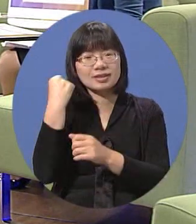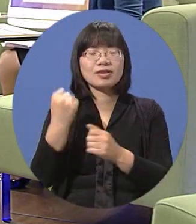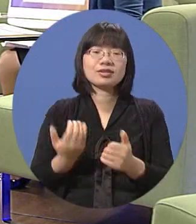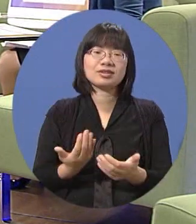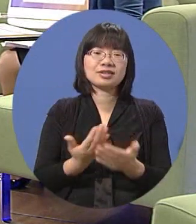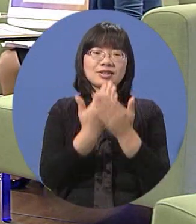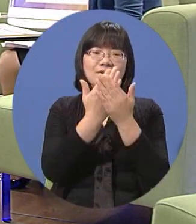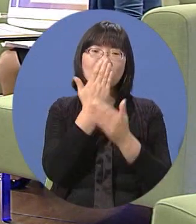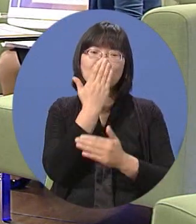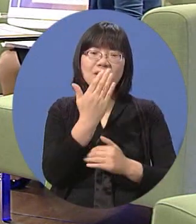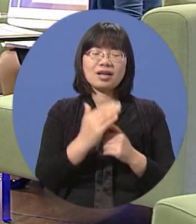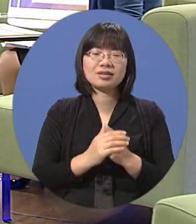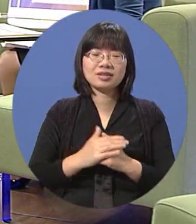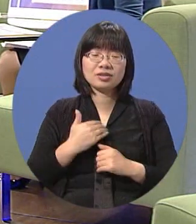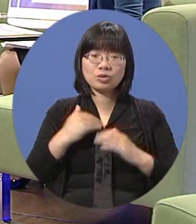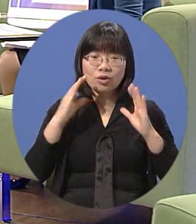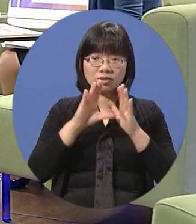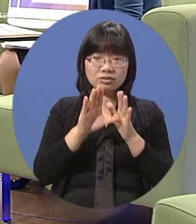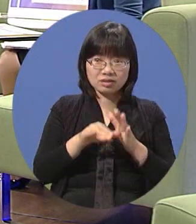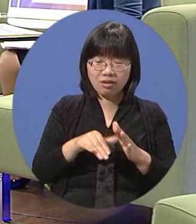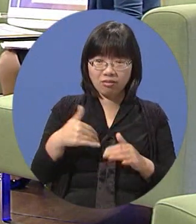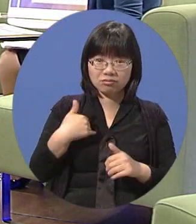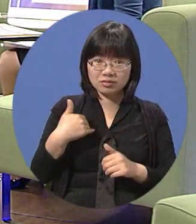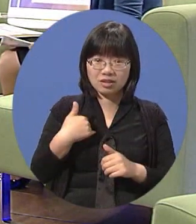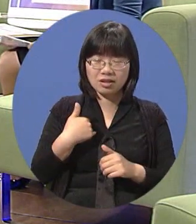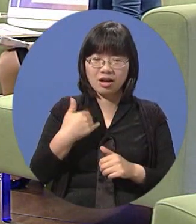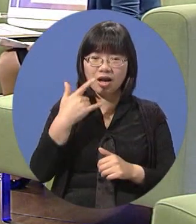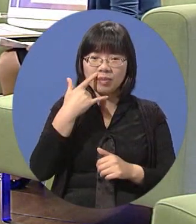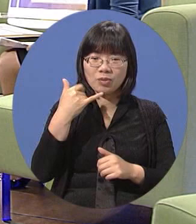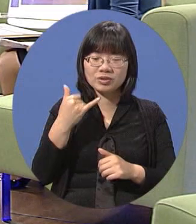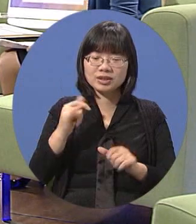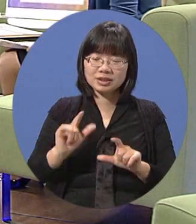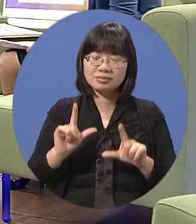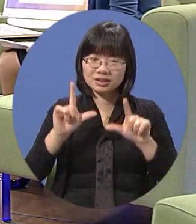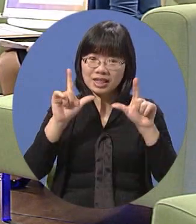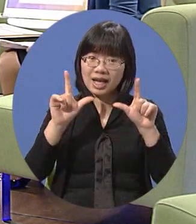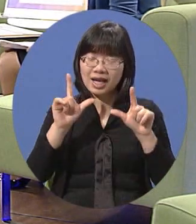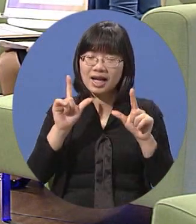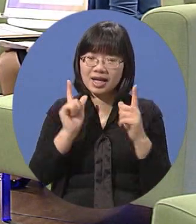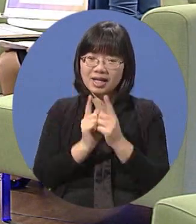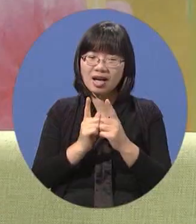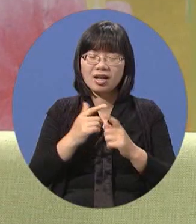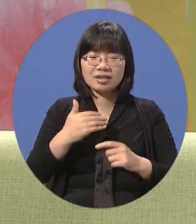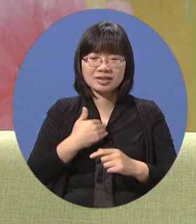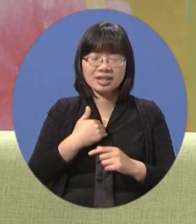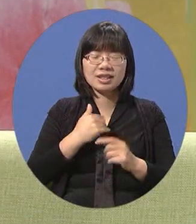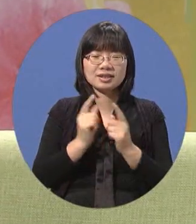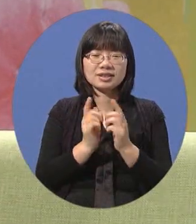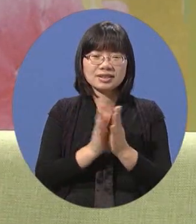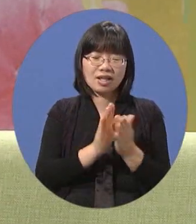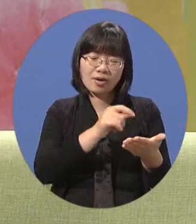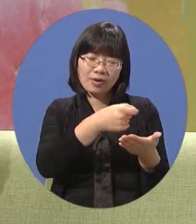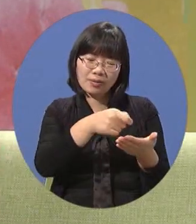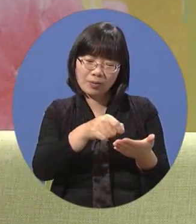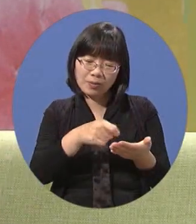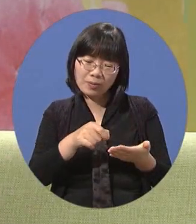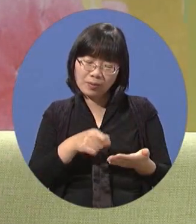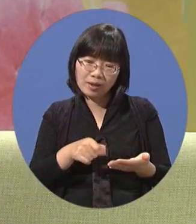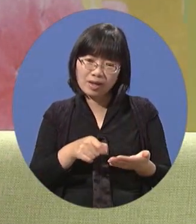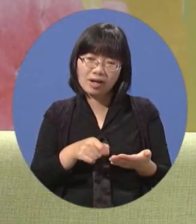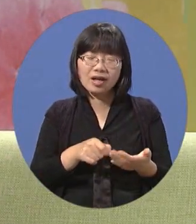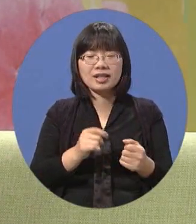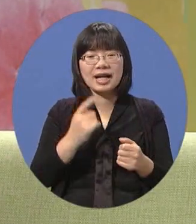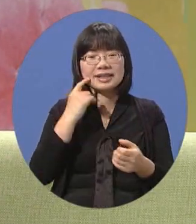저 어렸을 때는 제가 어버이날이었던 것 같아요. 어렸을 때 진짜 대본을 써서 네. 인형 놀이 이렇게 양말에다